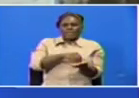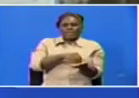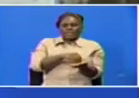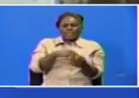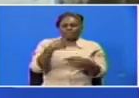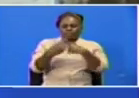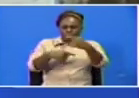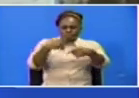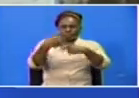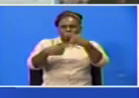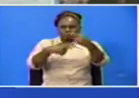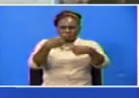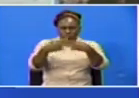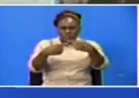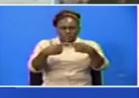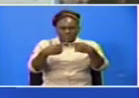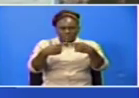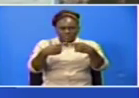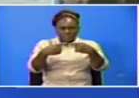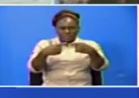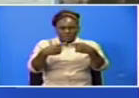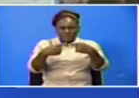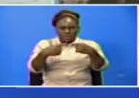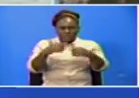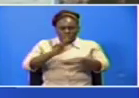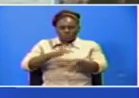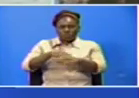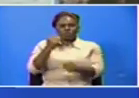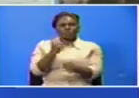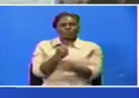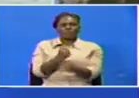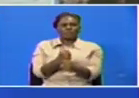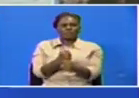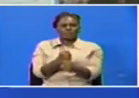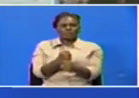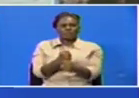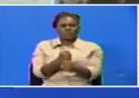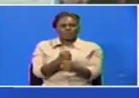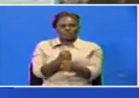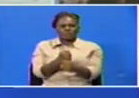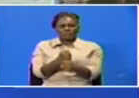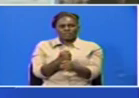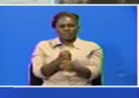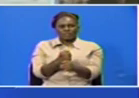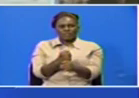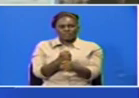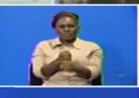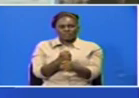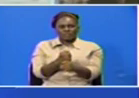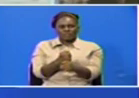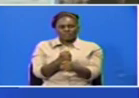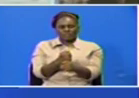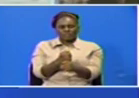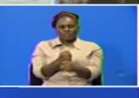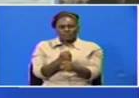wanapeperusha bendera. Wanapeperusha bendera wako wengi tu sasa hivi wanajitahidi. Nyasisi kina amerudi naye, so it's a good